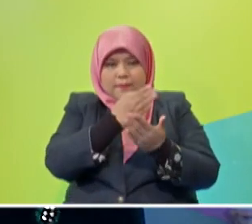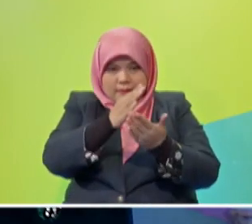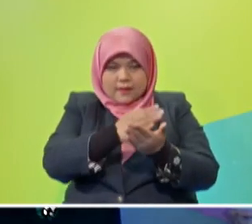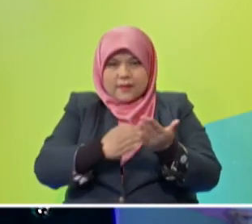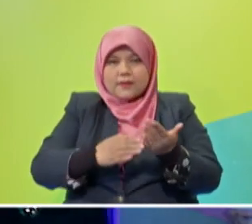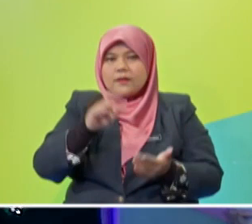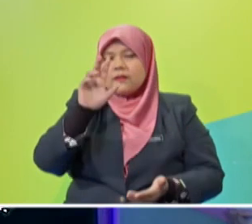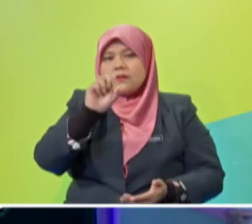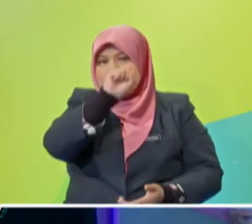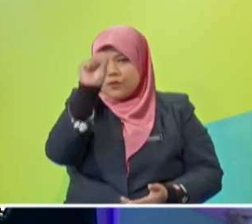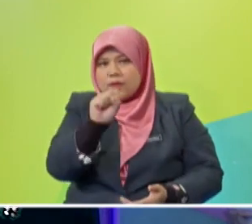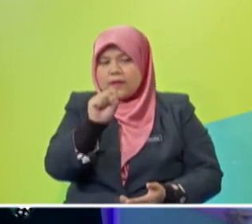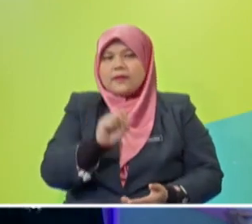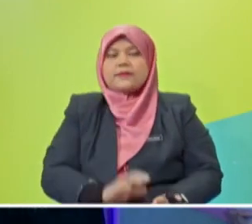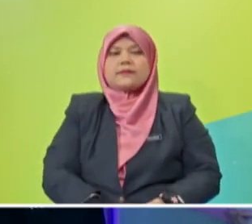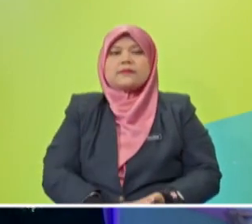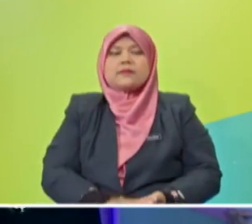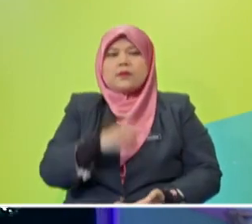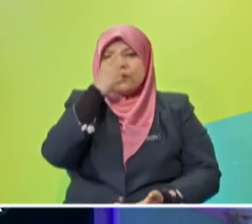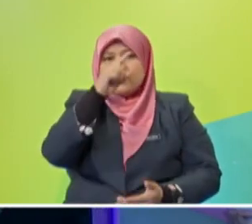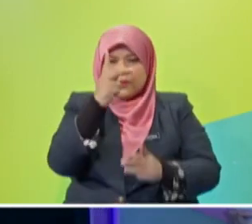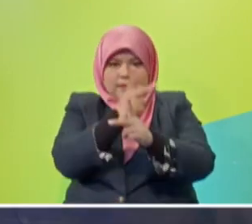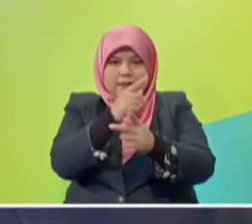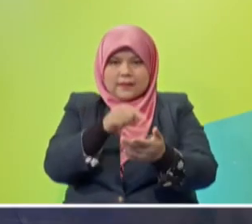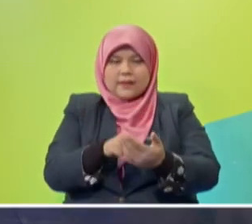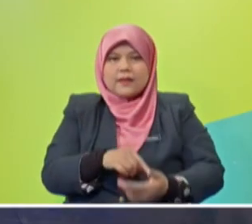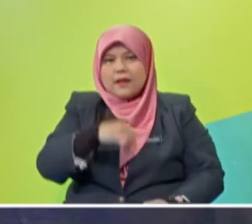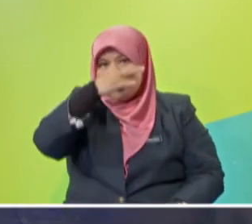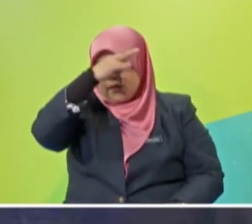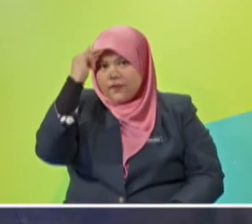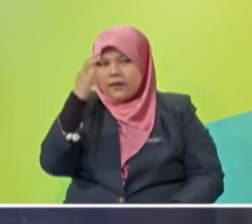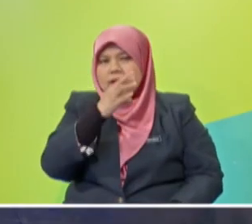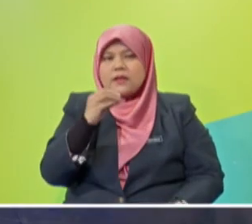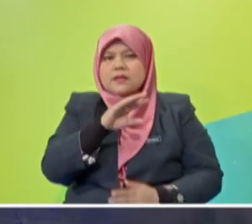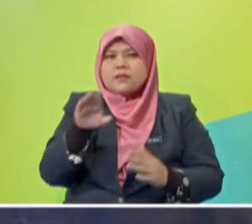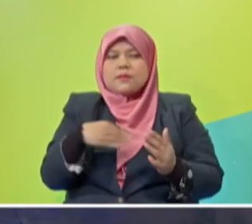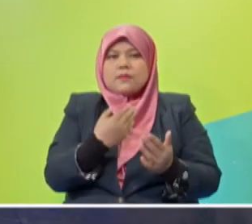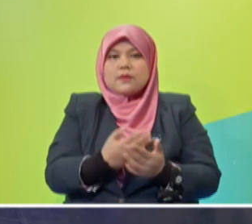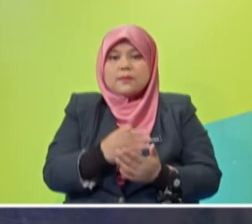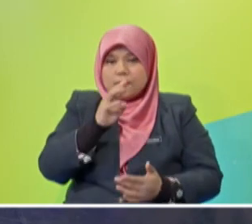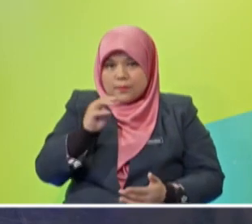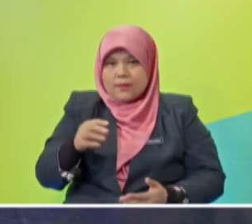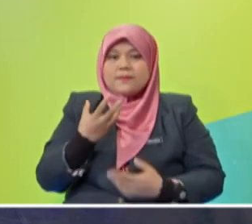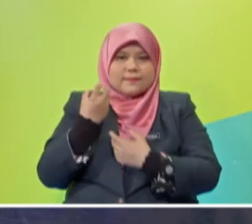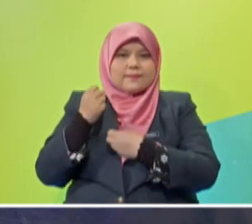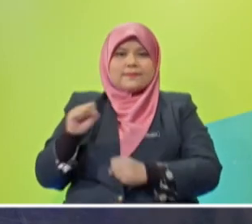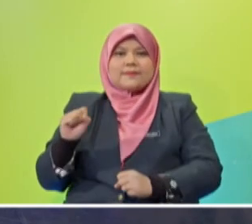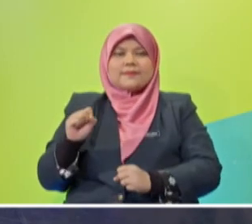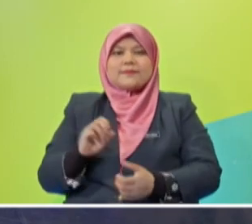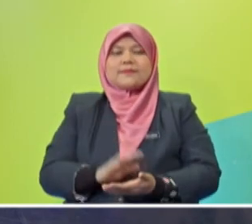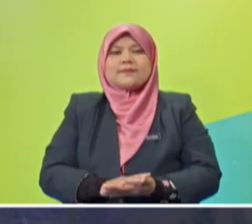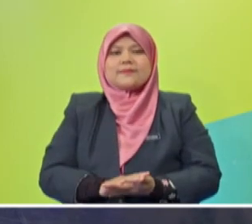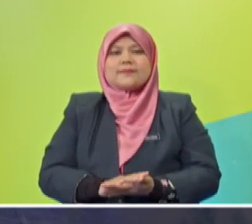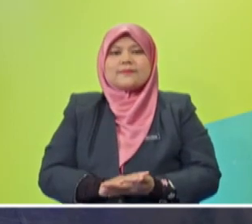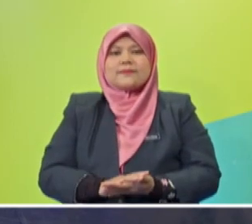Soalan pengukuhanlah untuk segmen ini. Adakah Abang Irfan dan juga anak-anak murid cikgu telah bersedia? Bersedia? Bagaimana bersedia?